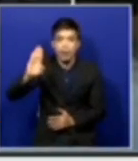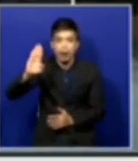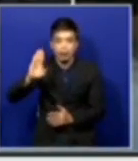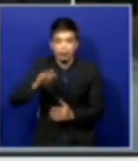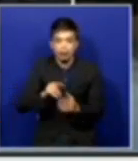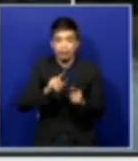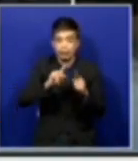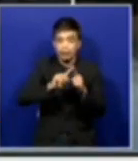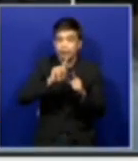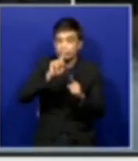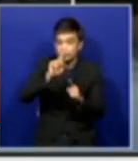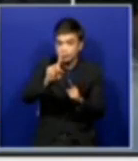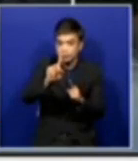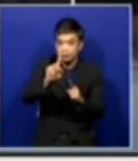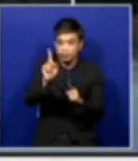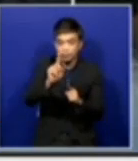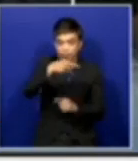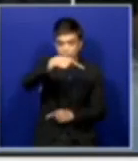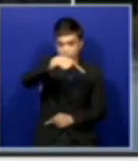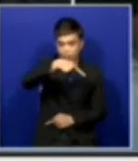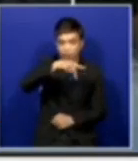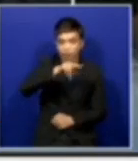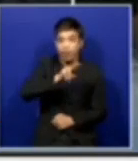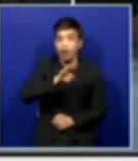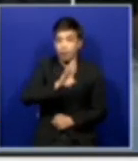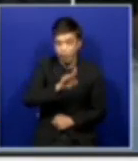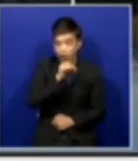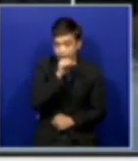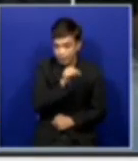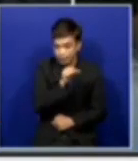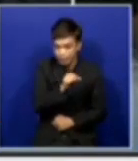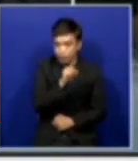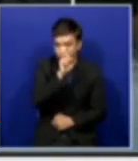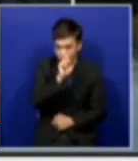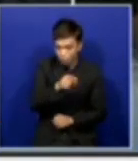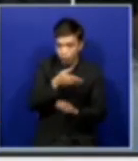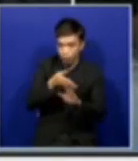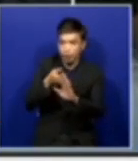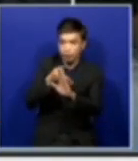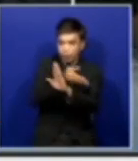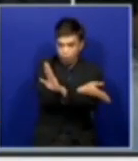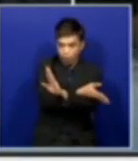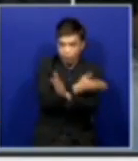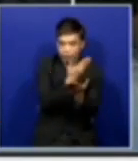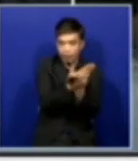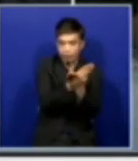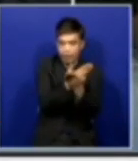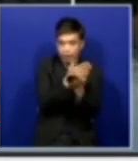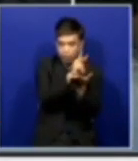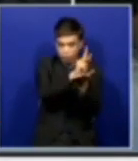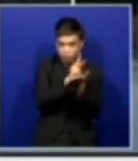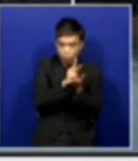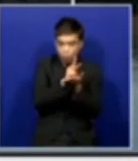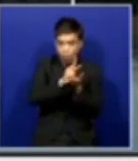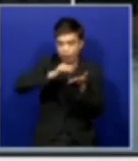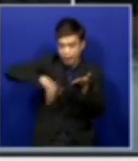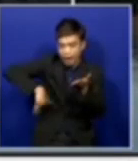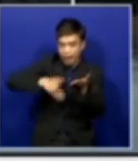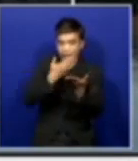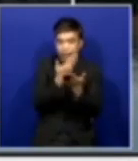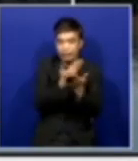1. นะครับพรบนี้เนี่ยควรจะทำก่อนนะครับพรบเงินกู้นะครับเป็นธรรมดานะครับ